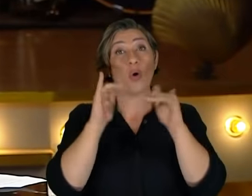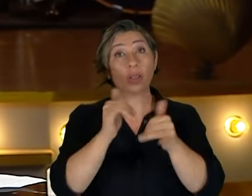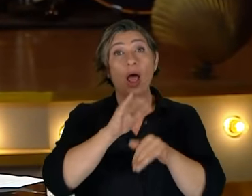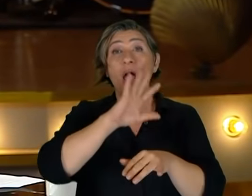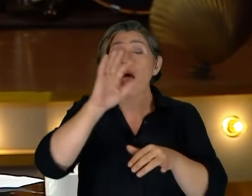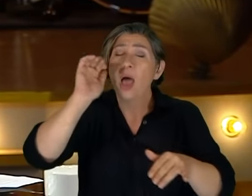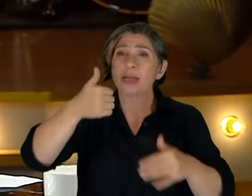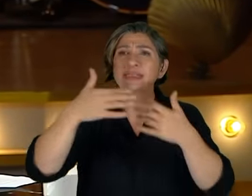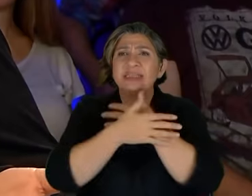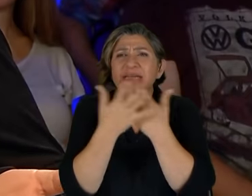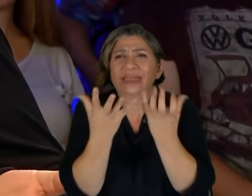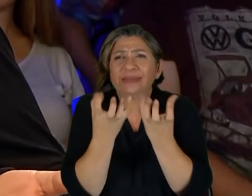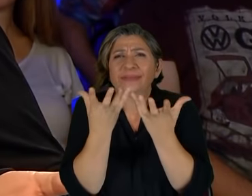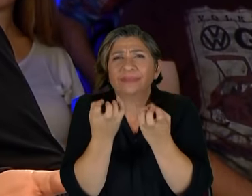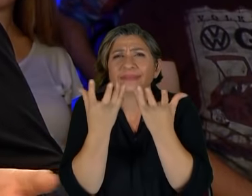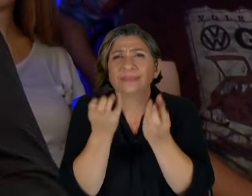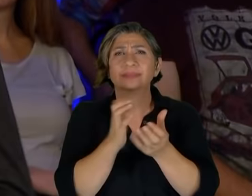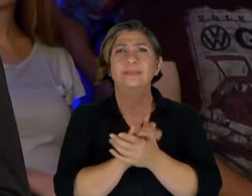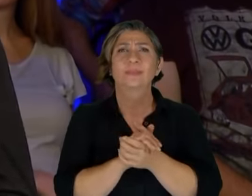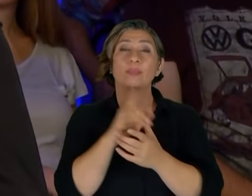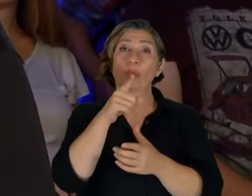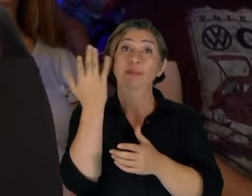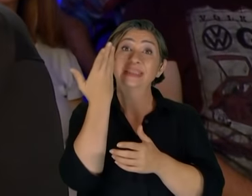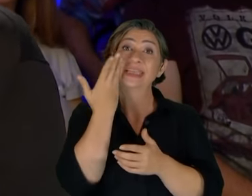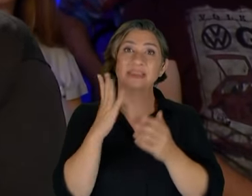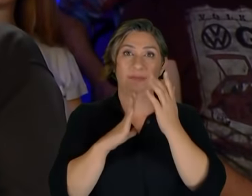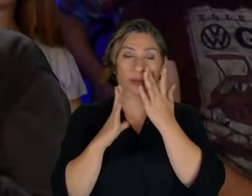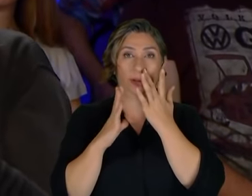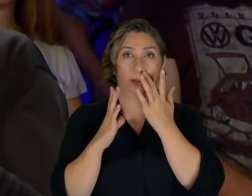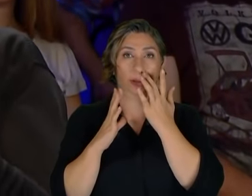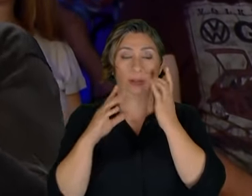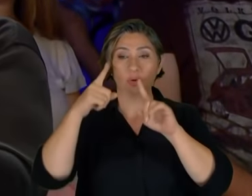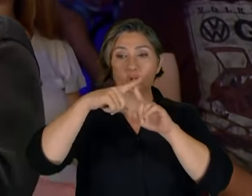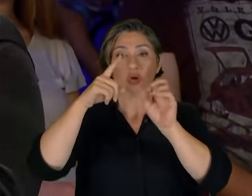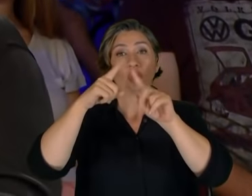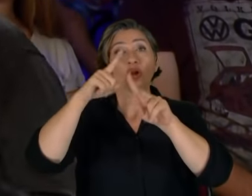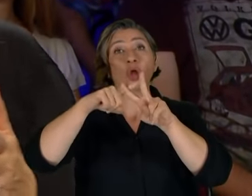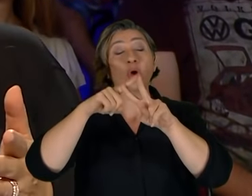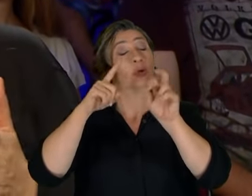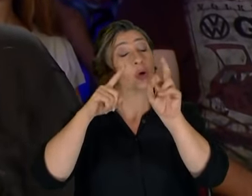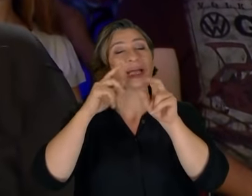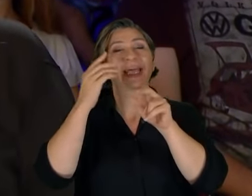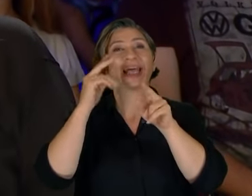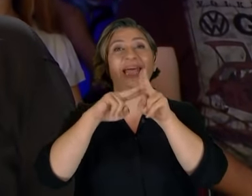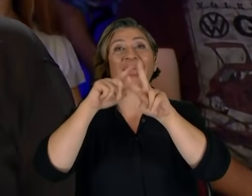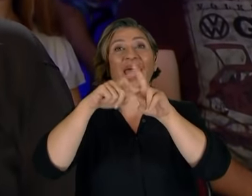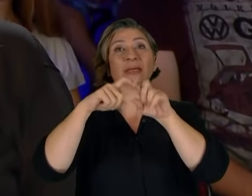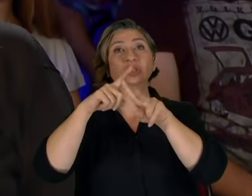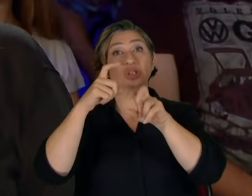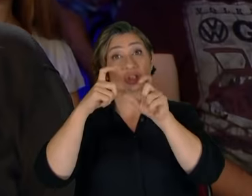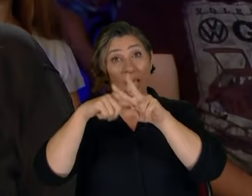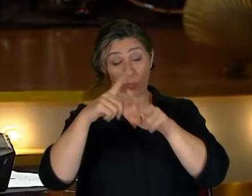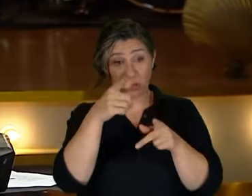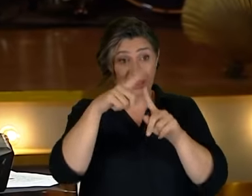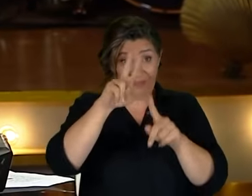Her gece tıklım tıklım olur. Öyle bir seyirci vardı. Mesela Toto Karaca ile işte. Ve bu televizyon bir dakika televizyonda